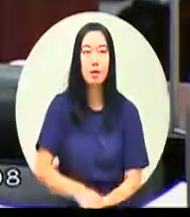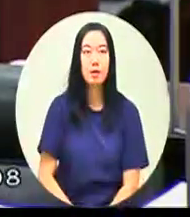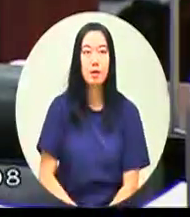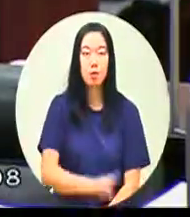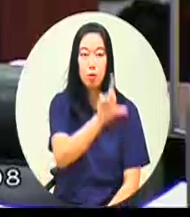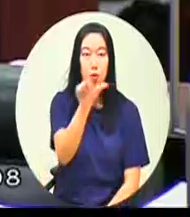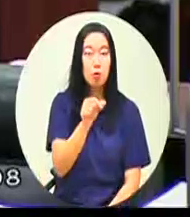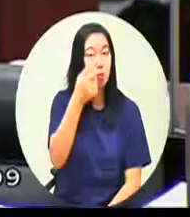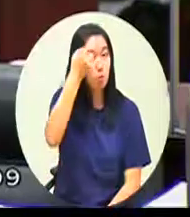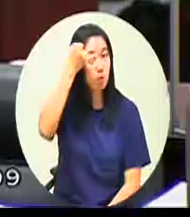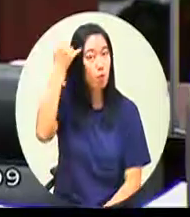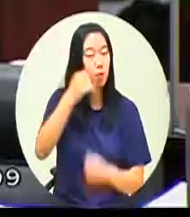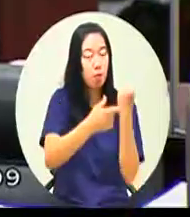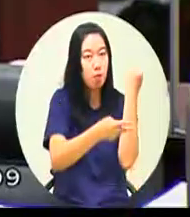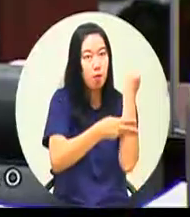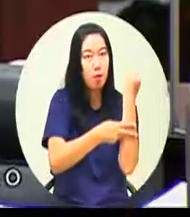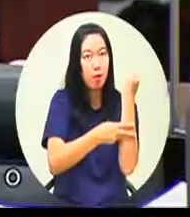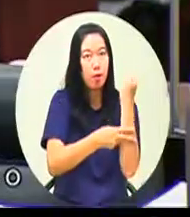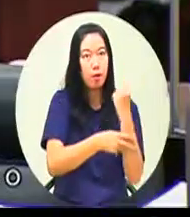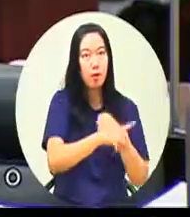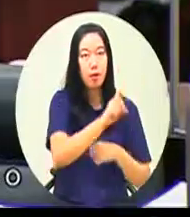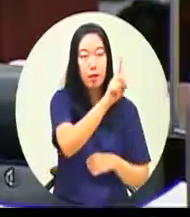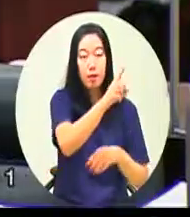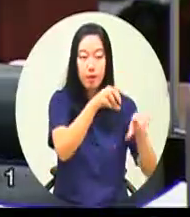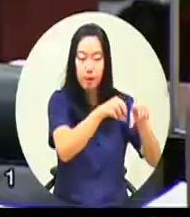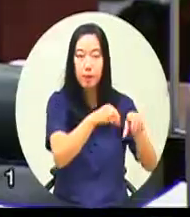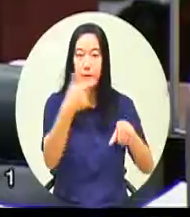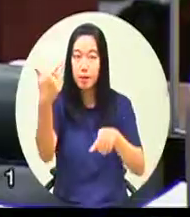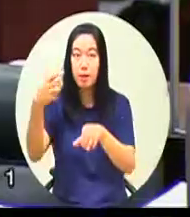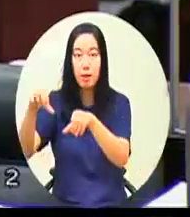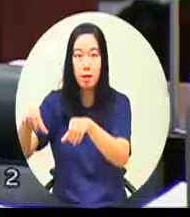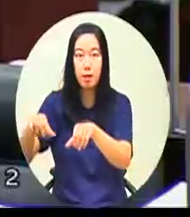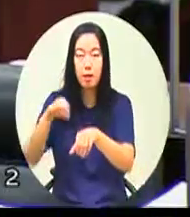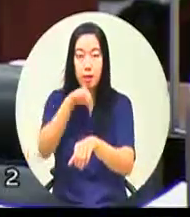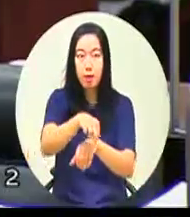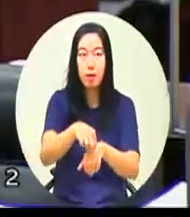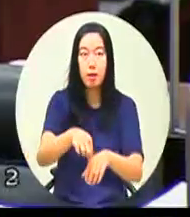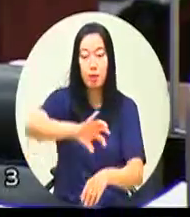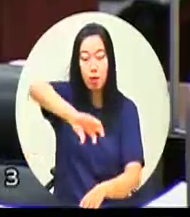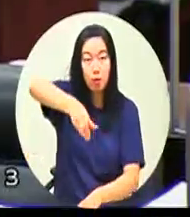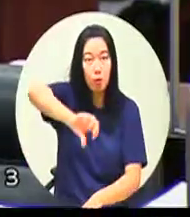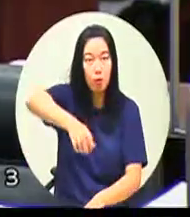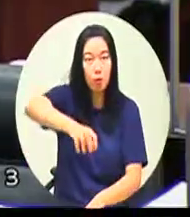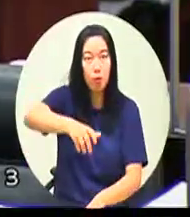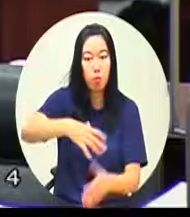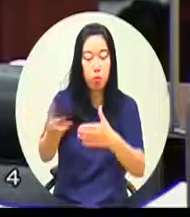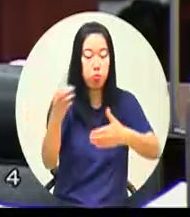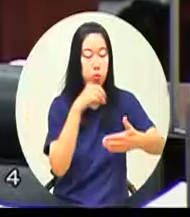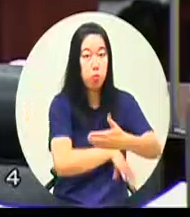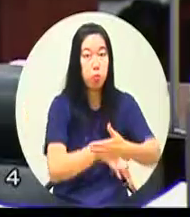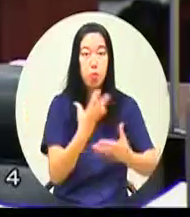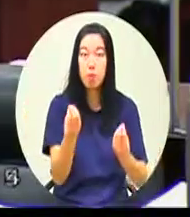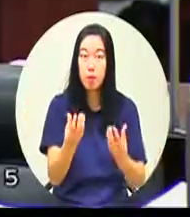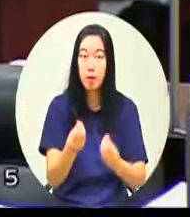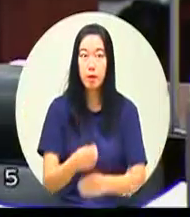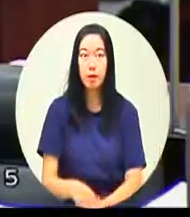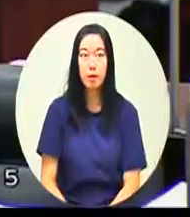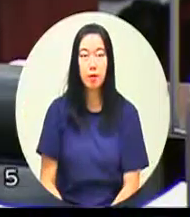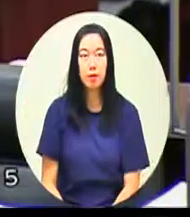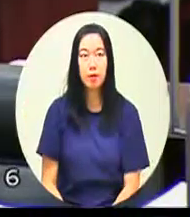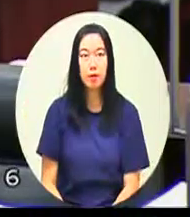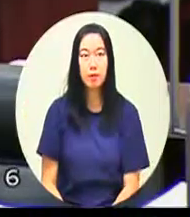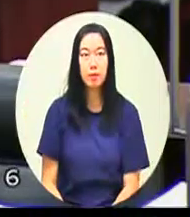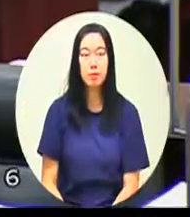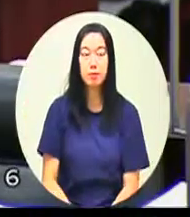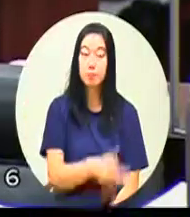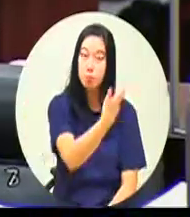的一林到六林啦，因为这在这次的一个自来水啊没有纳入，当然水